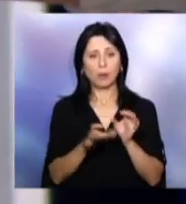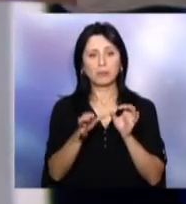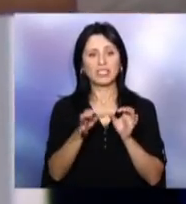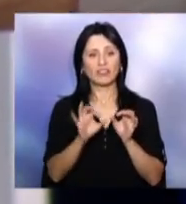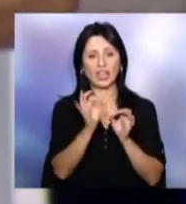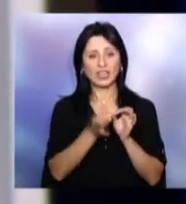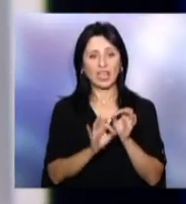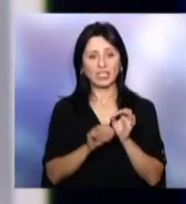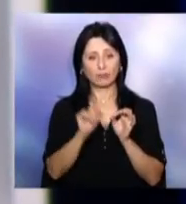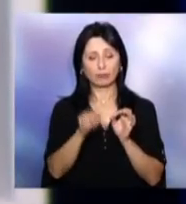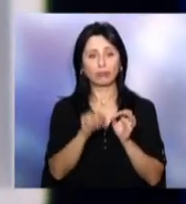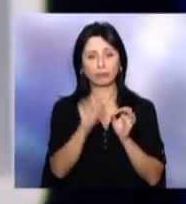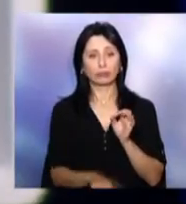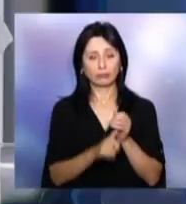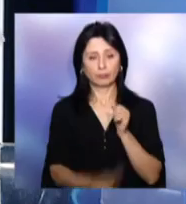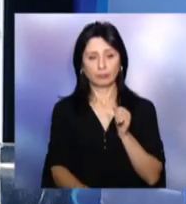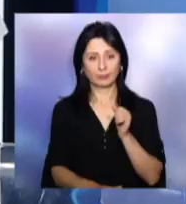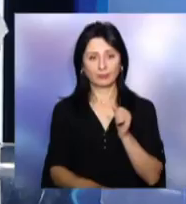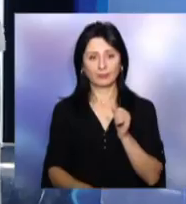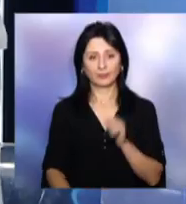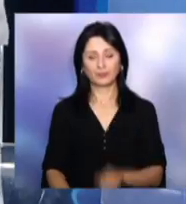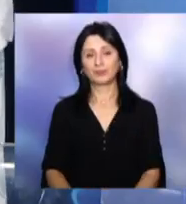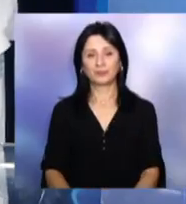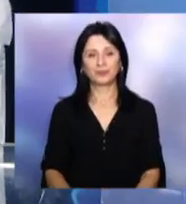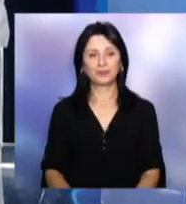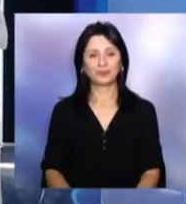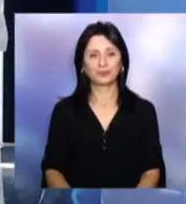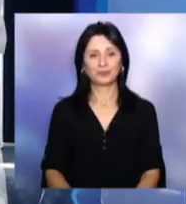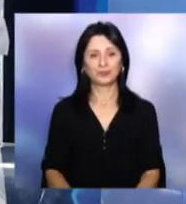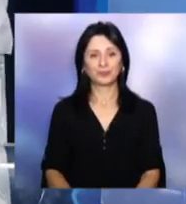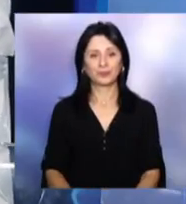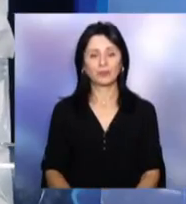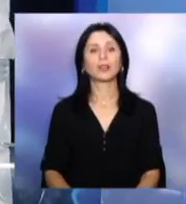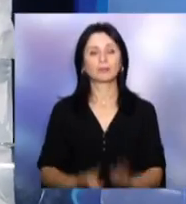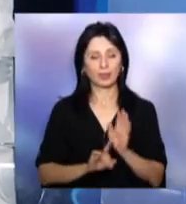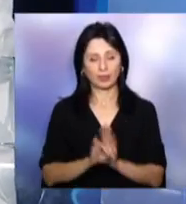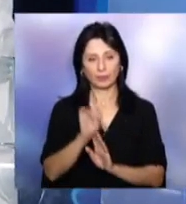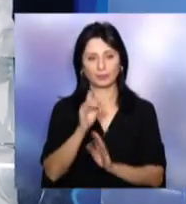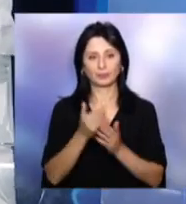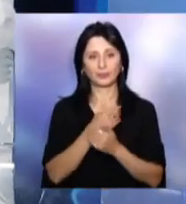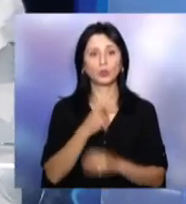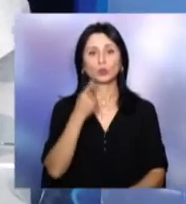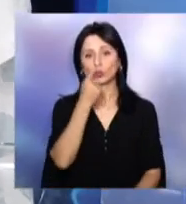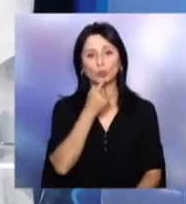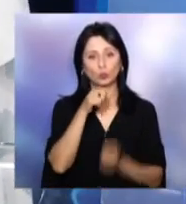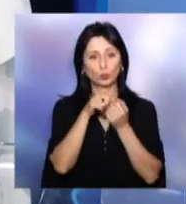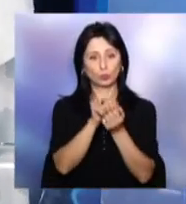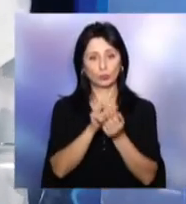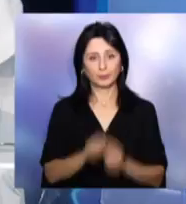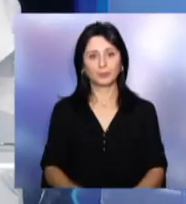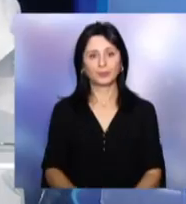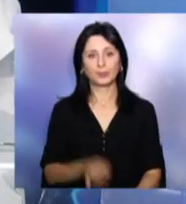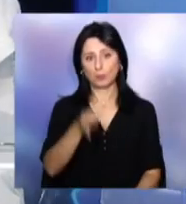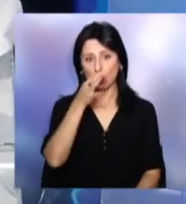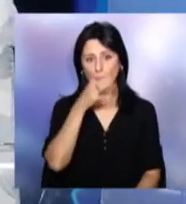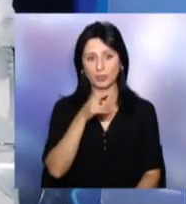მსხვილნაწლავში, სწორნაწლავში და გამოედინება გარეთ. მიუყვეთ პროცესს თავიდან, ტუჩებიდან. მე ძალიან